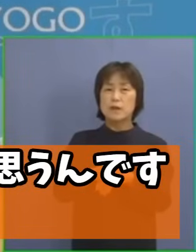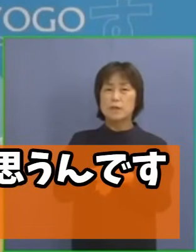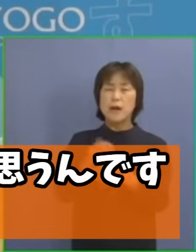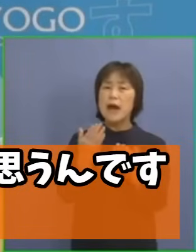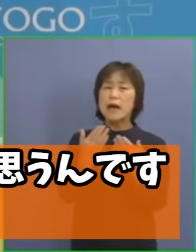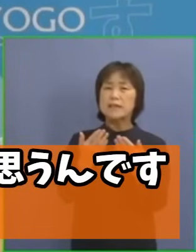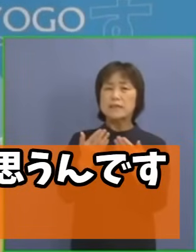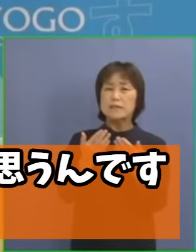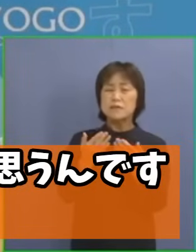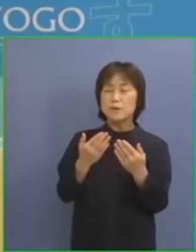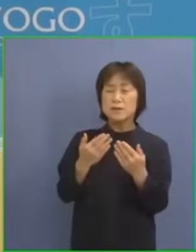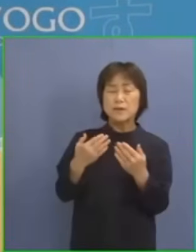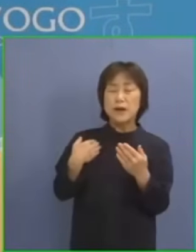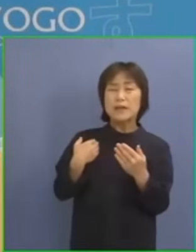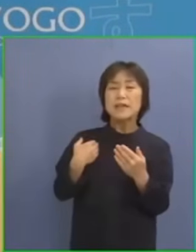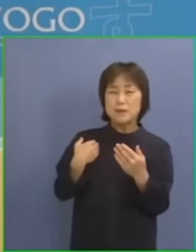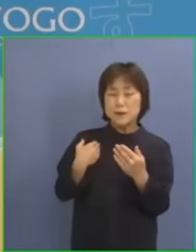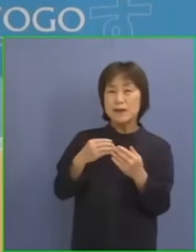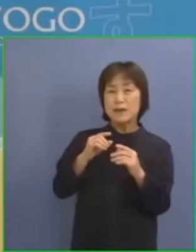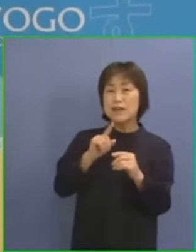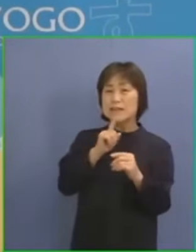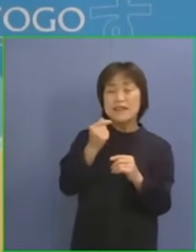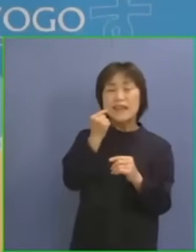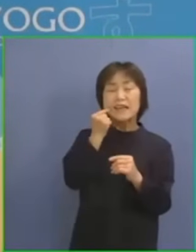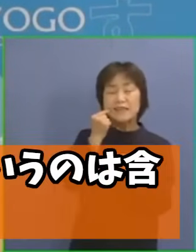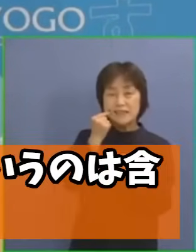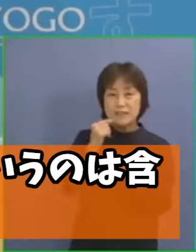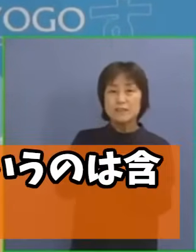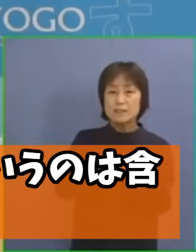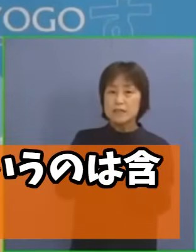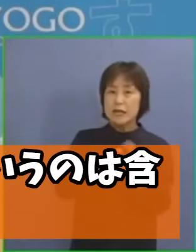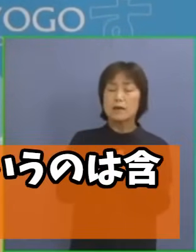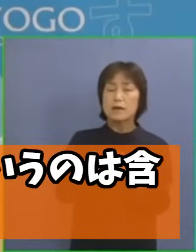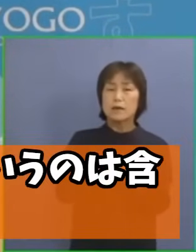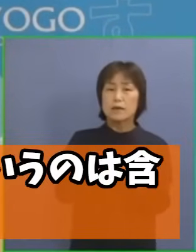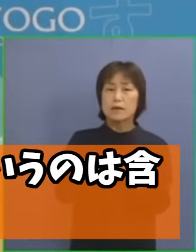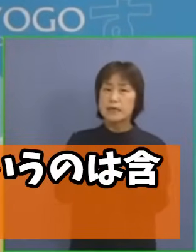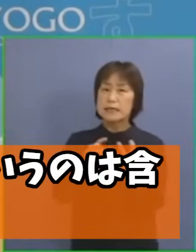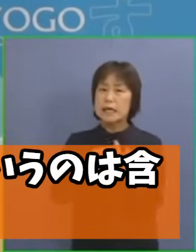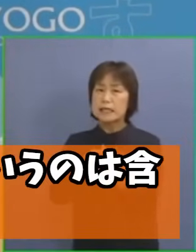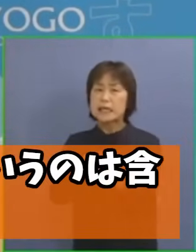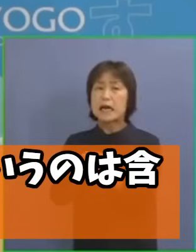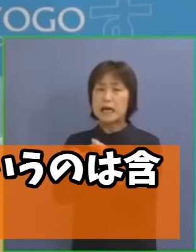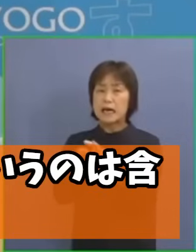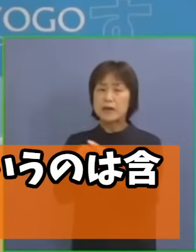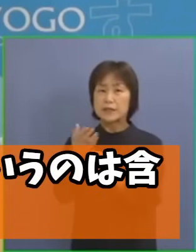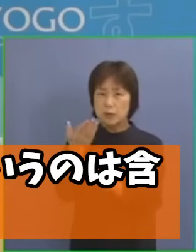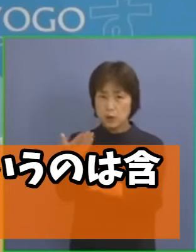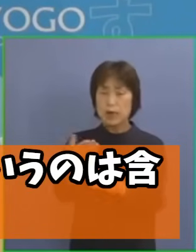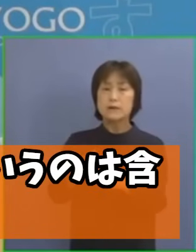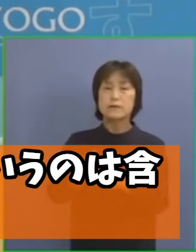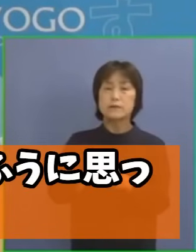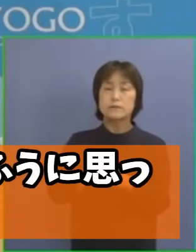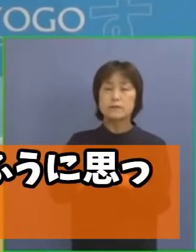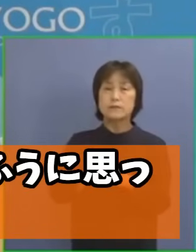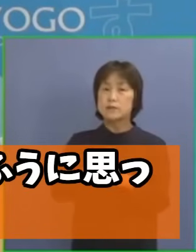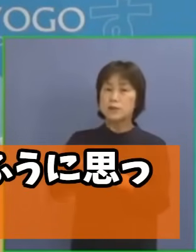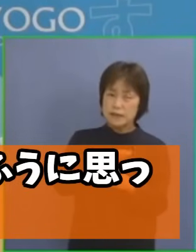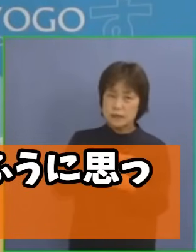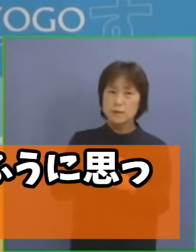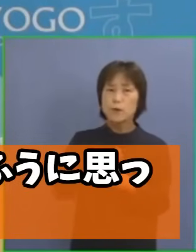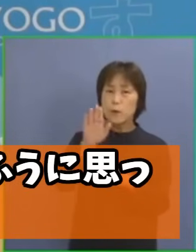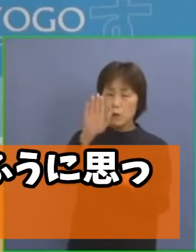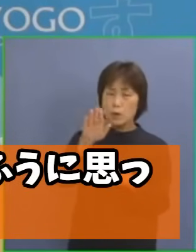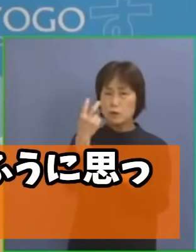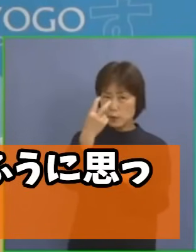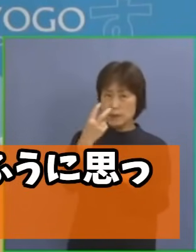ことは言えないと思うんですけど、まあ、一人やったことなのか、もう少しその複数が関与したのかっていうのは含めてこれからの